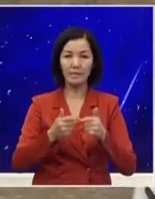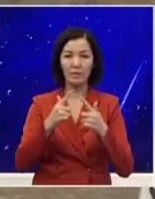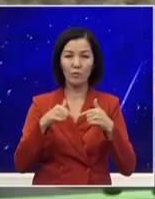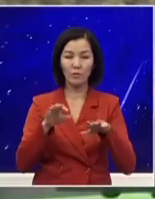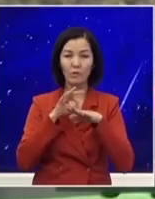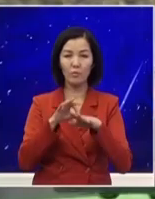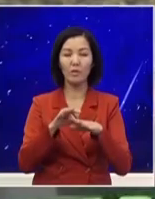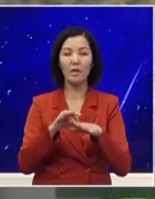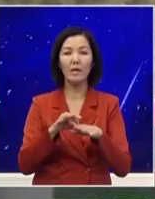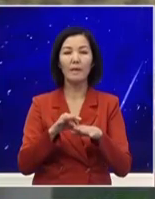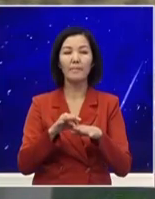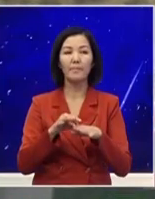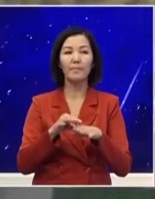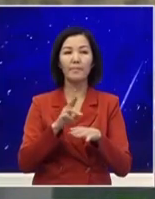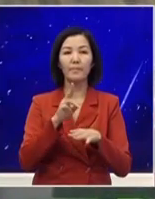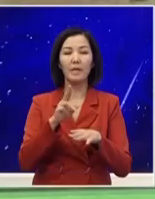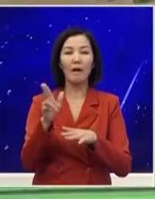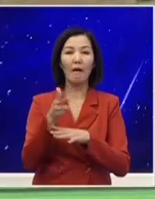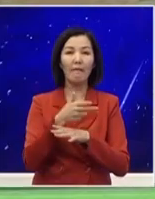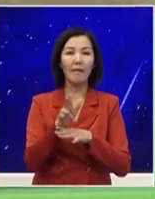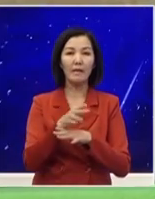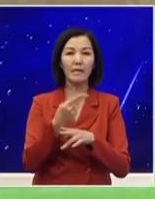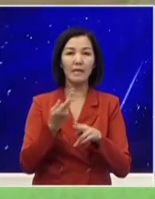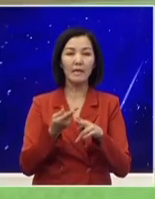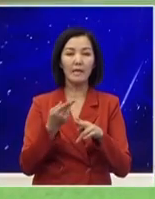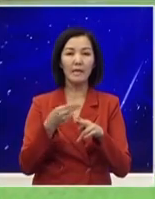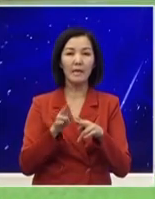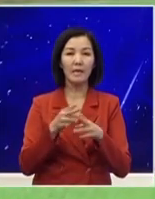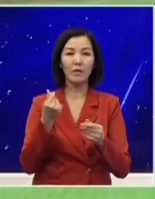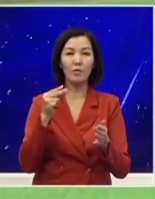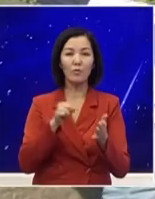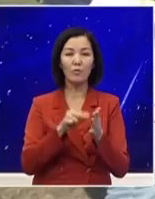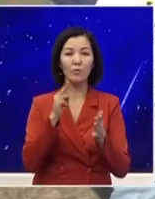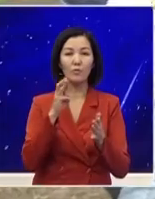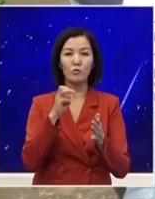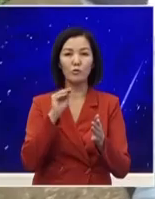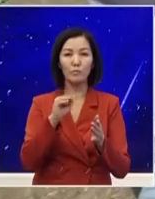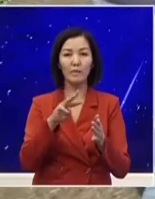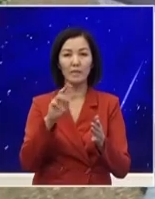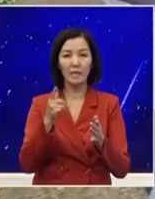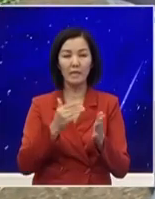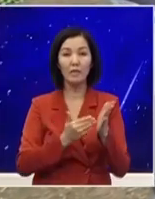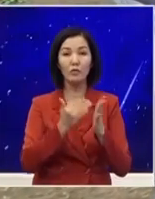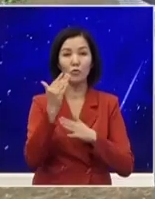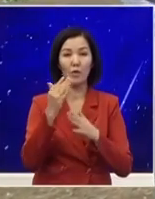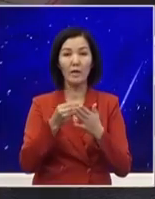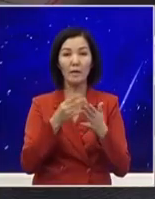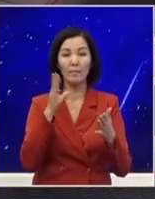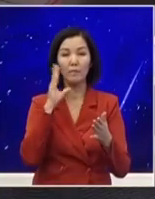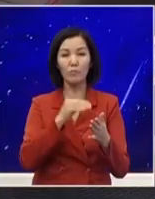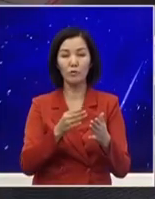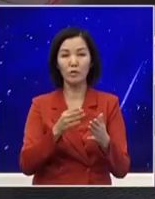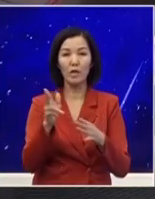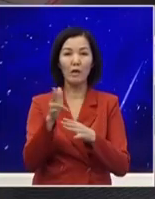жатқандарына. Айта кетерлігі, бұл қанатты камераның құны ең кемі 300 мың теңгеден асып жығылады. Заман талабына сай кино немесе